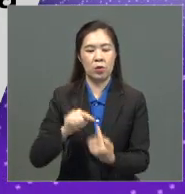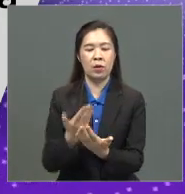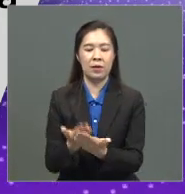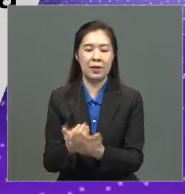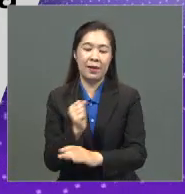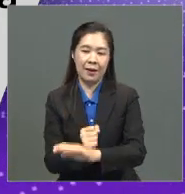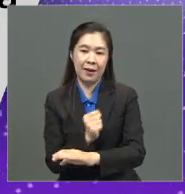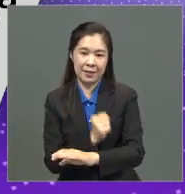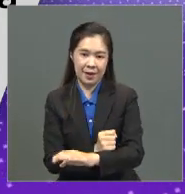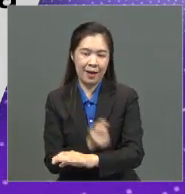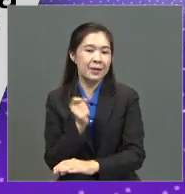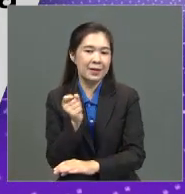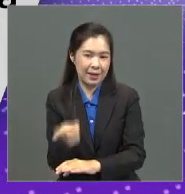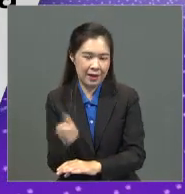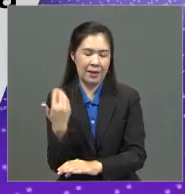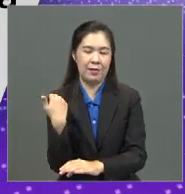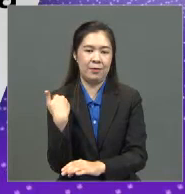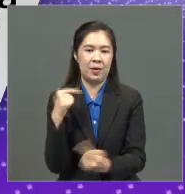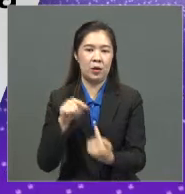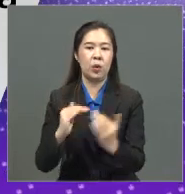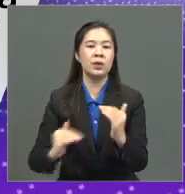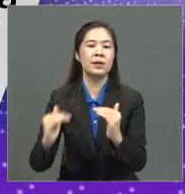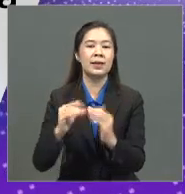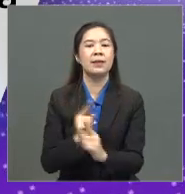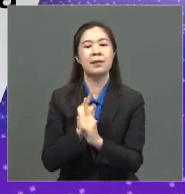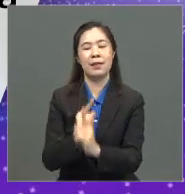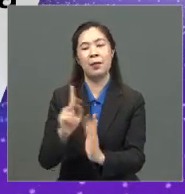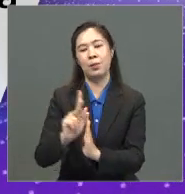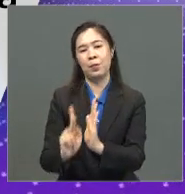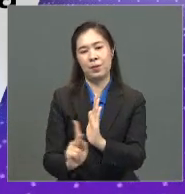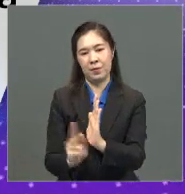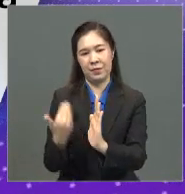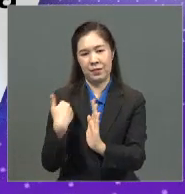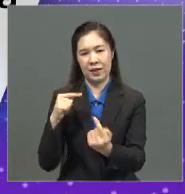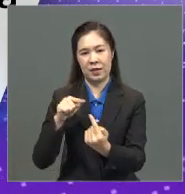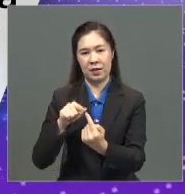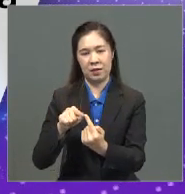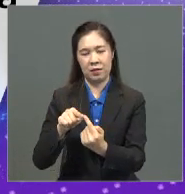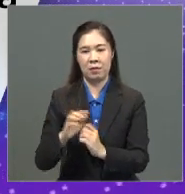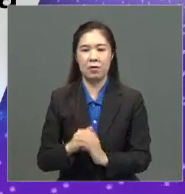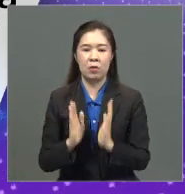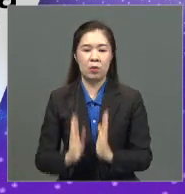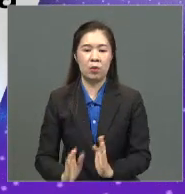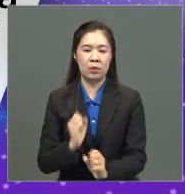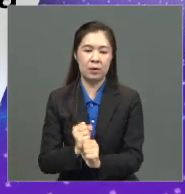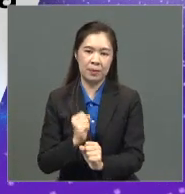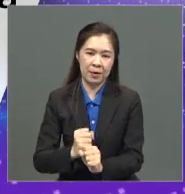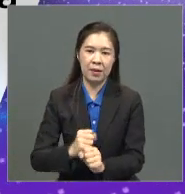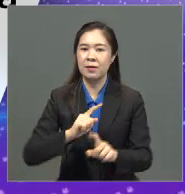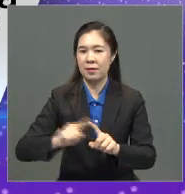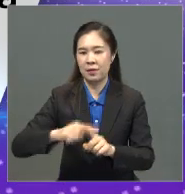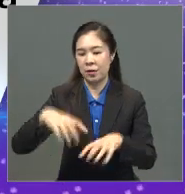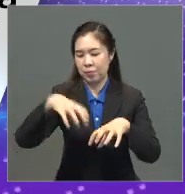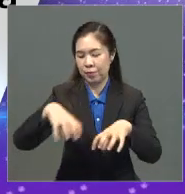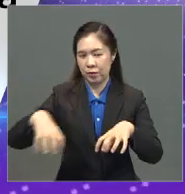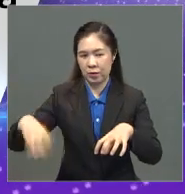จ้าง ค้างจ่ายจากในจ้าง และสิธิ์ Arabs ตามโคตรหมายและก็สั่งการให้แกงานจรงหดลำปางะหนวยงานในสักจจงหวดลำป